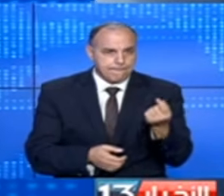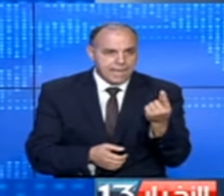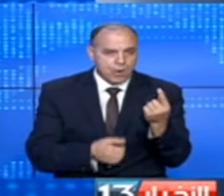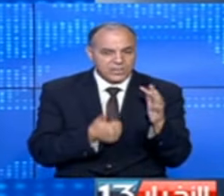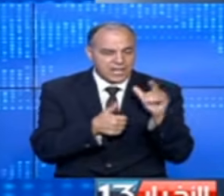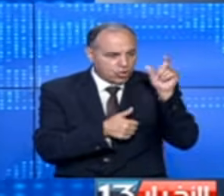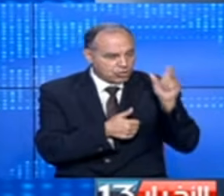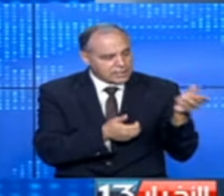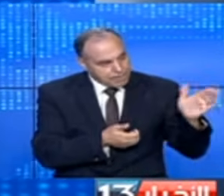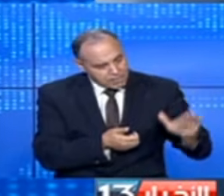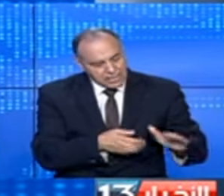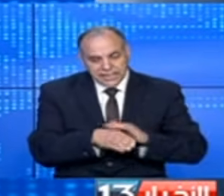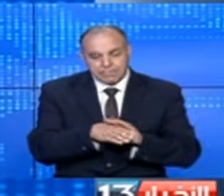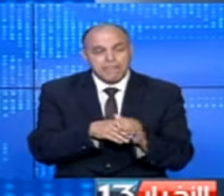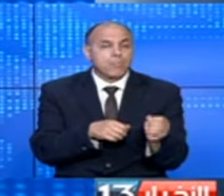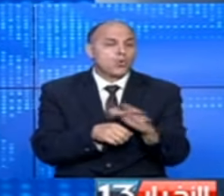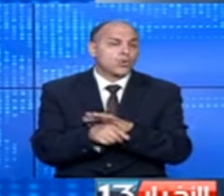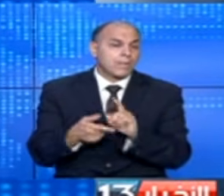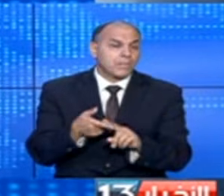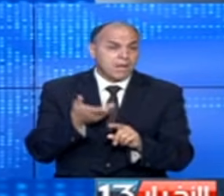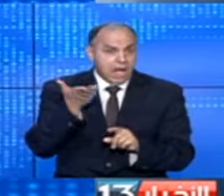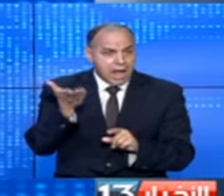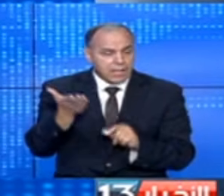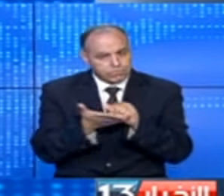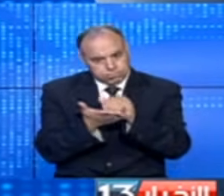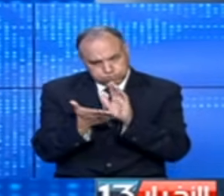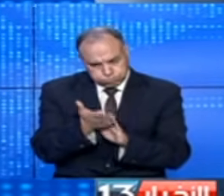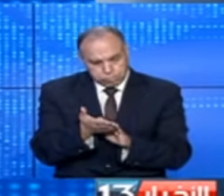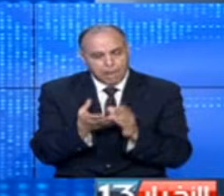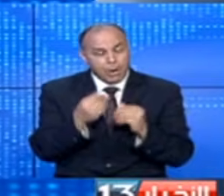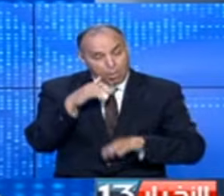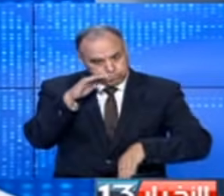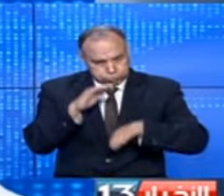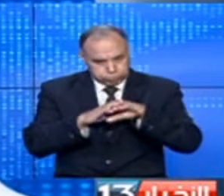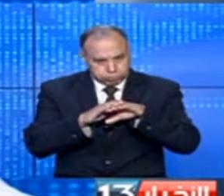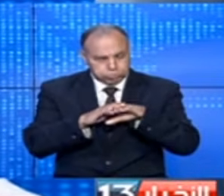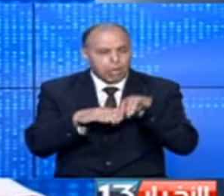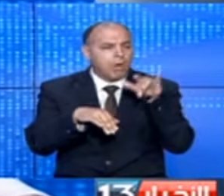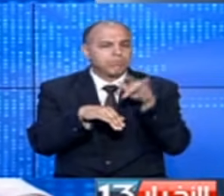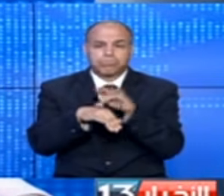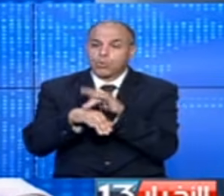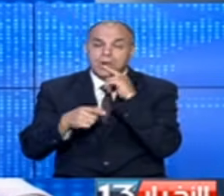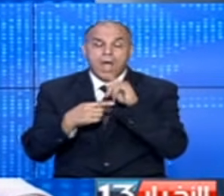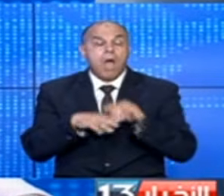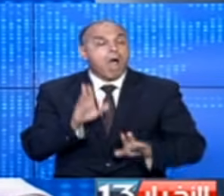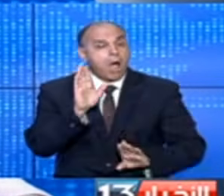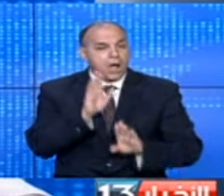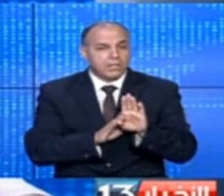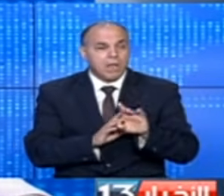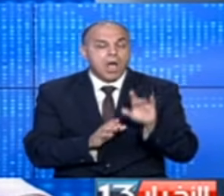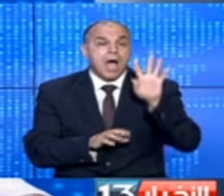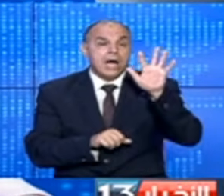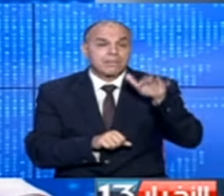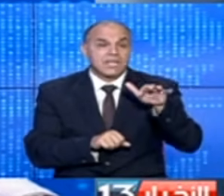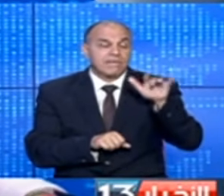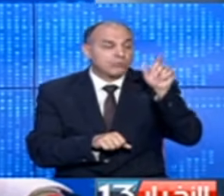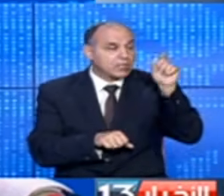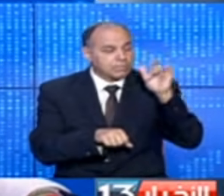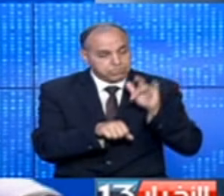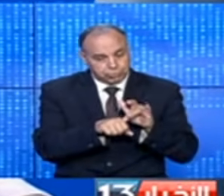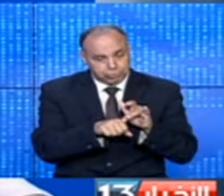وفاة جديدة جراء فيروس كورونا، مع تسجيل عدد قياسي من الإصابات تجاوز 5000